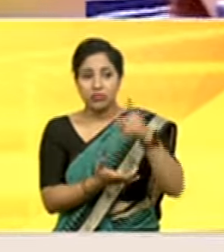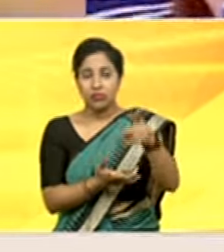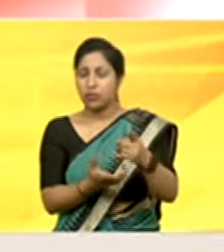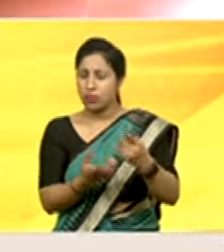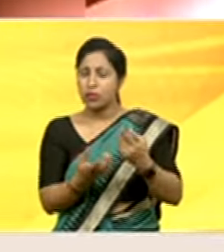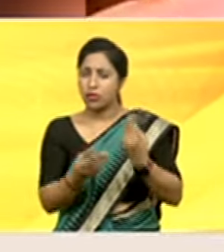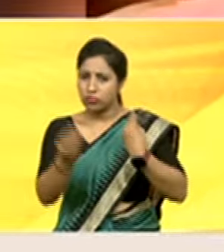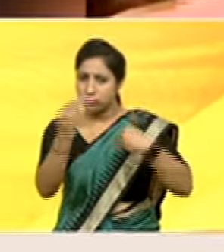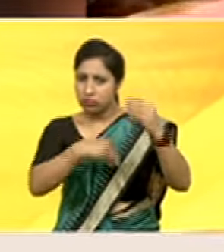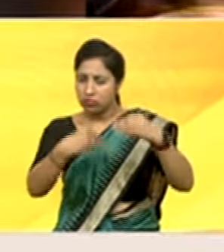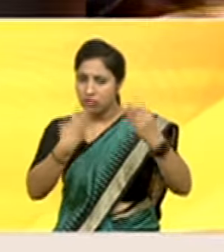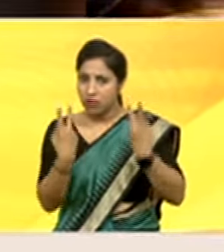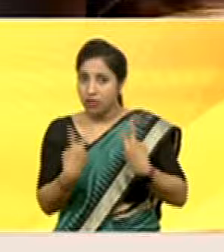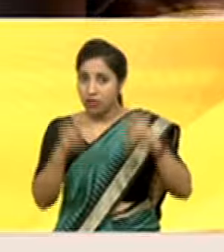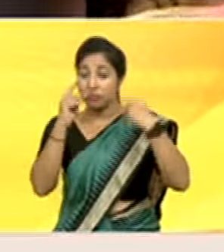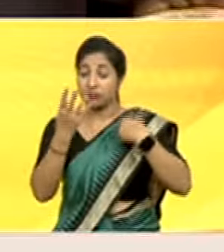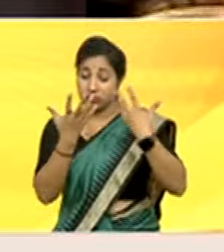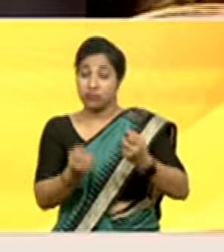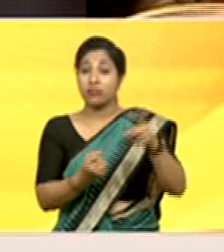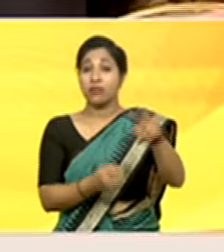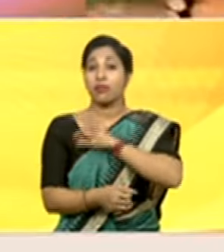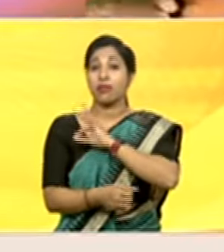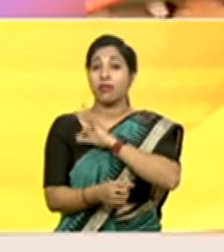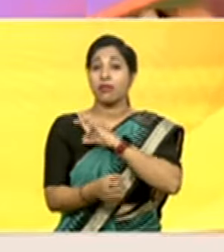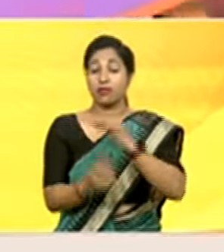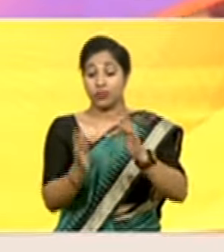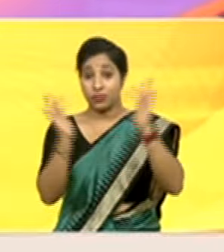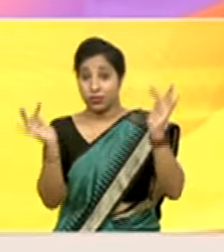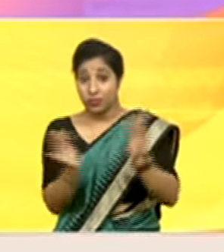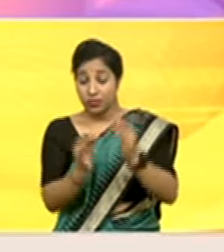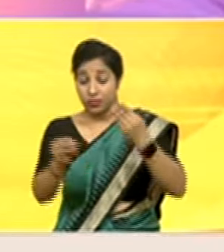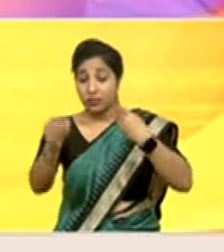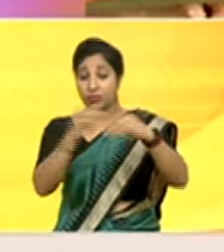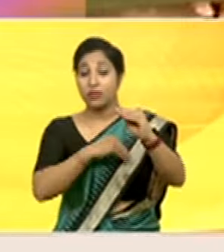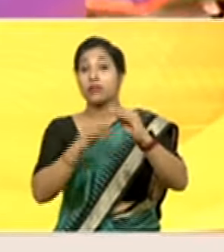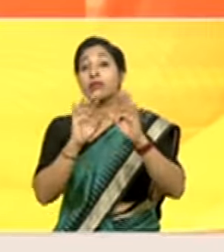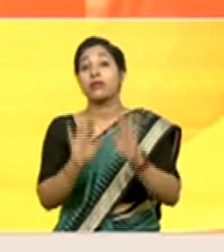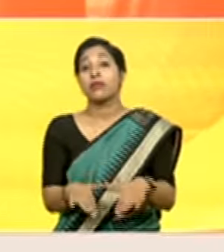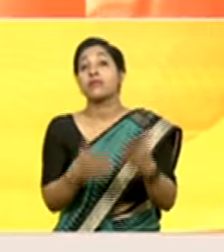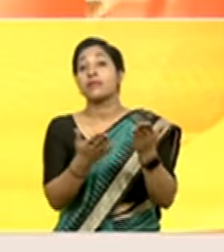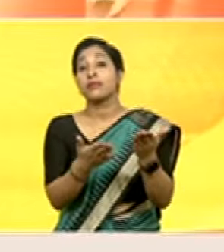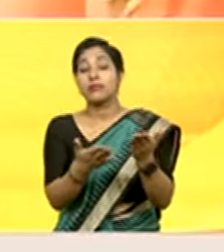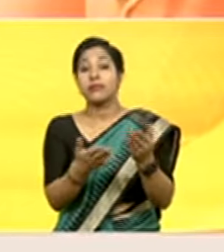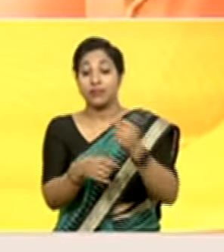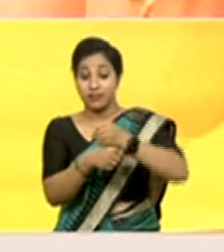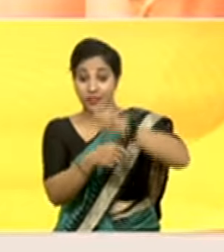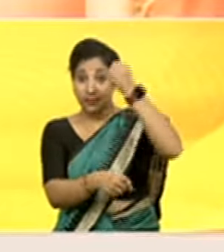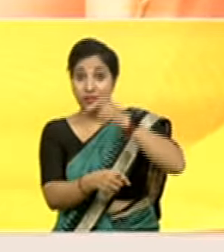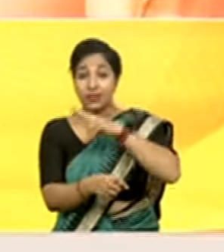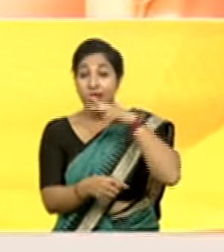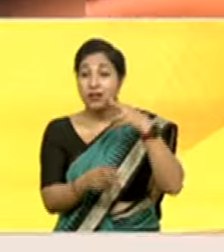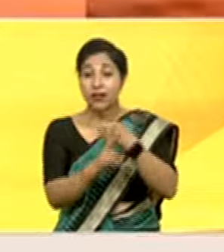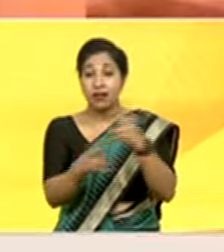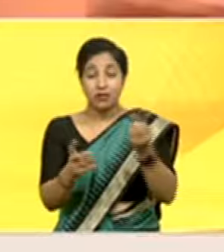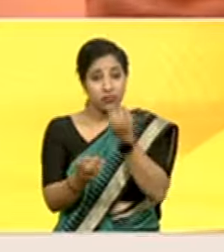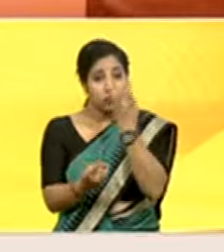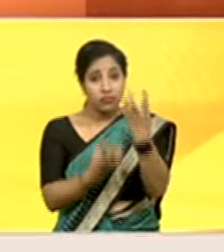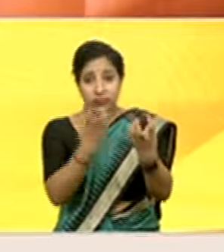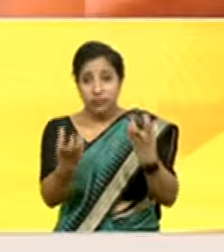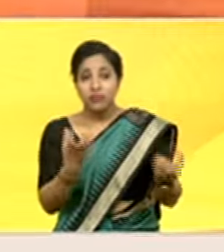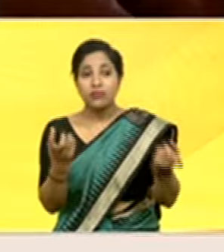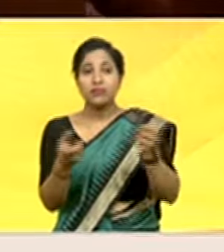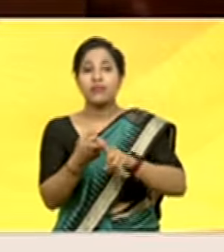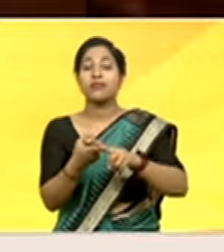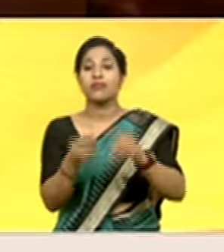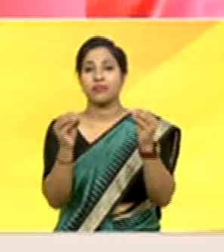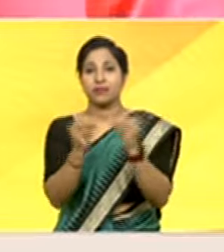मांग बढ़ रही है इनकी ओनलाइन बिक्री भी हो रही है इन चातों को वट्टा